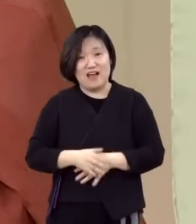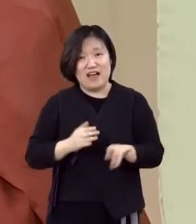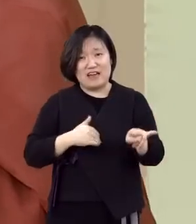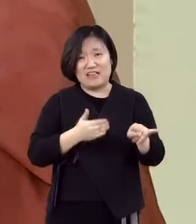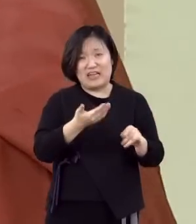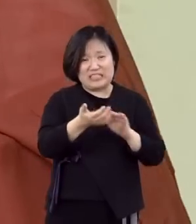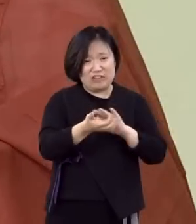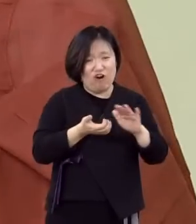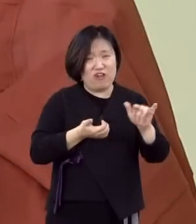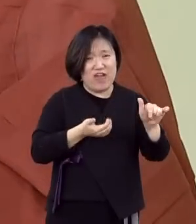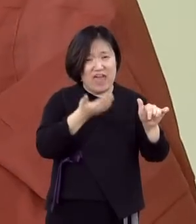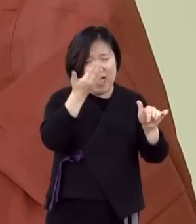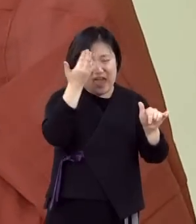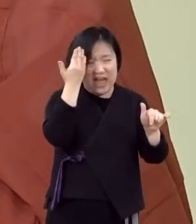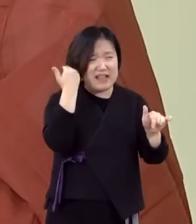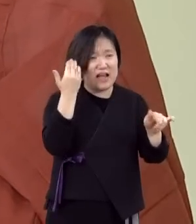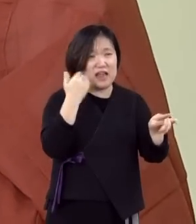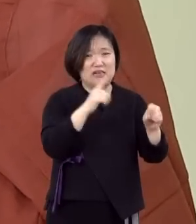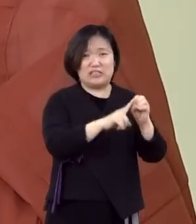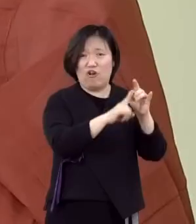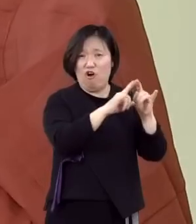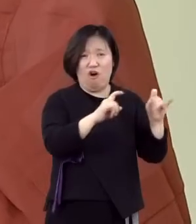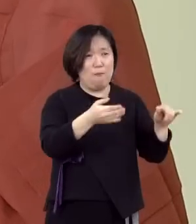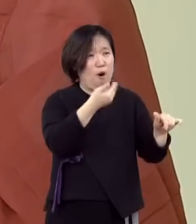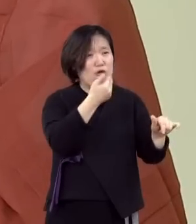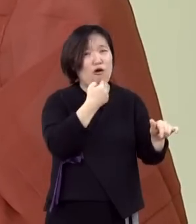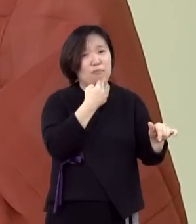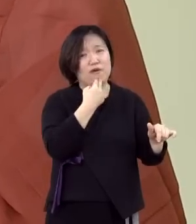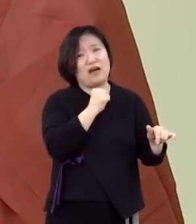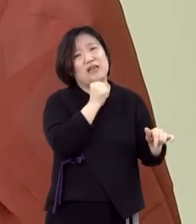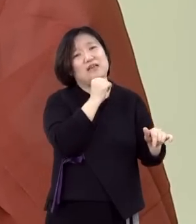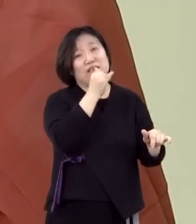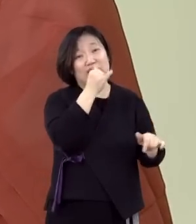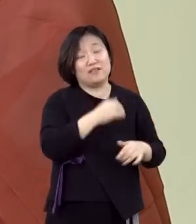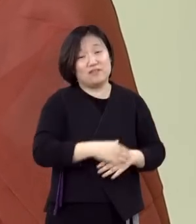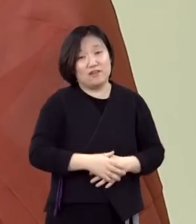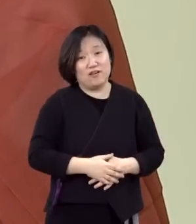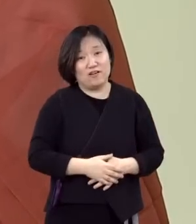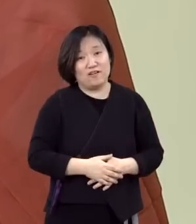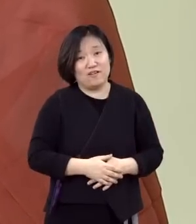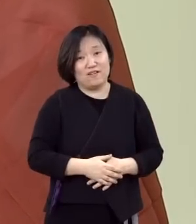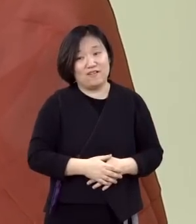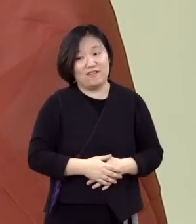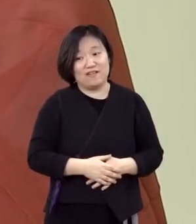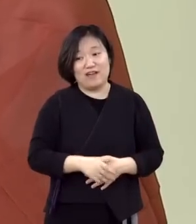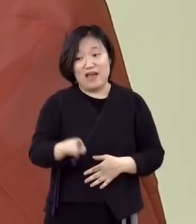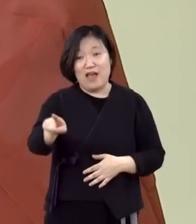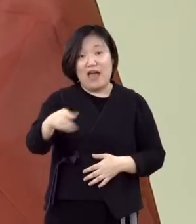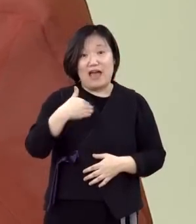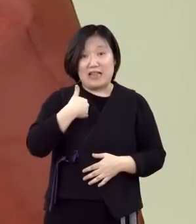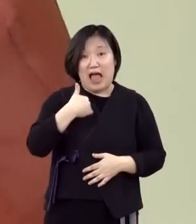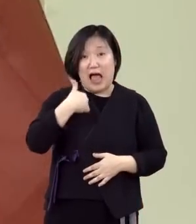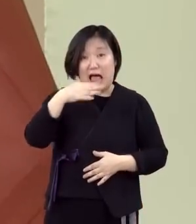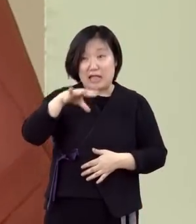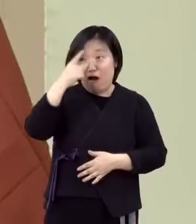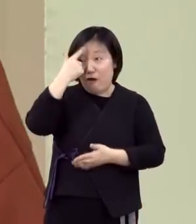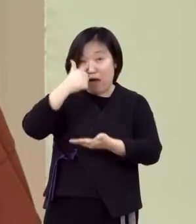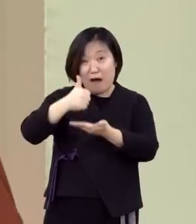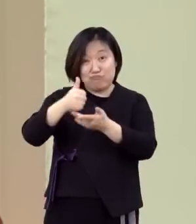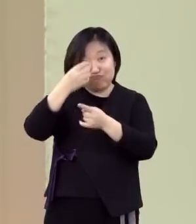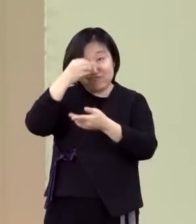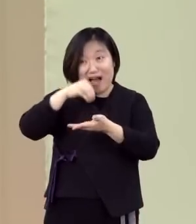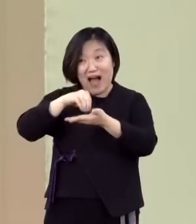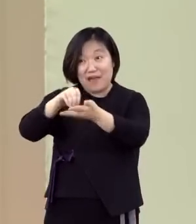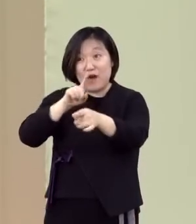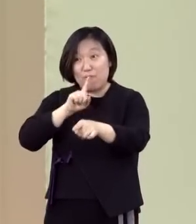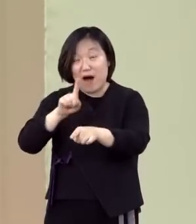시작했고,양도 넉넉했다.제가처음 머리를삭발하고승려가되고싶다고했을때 ,할머니는